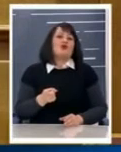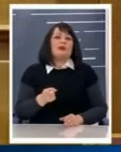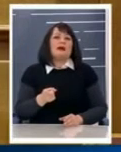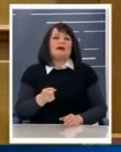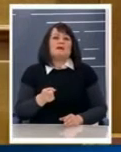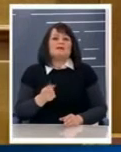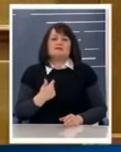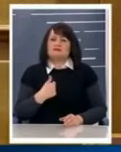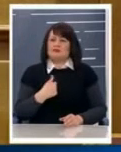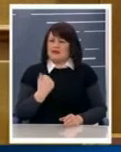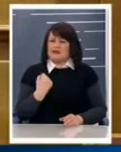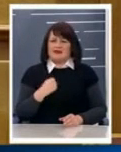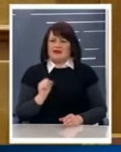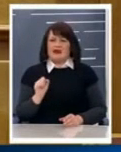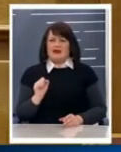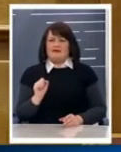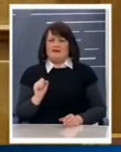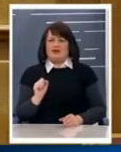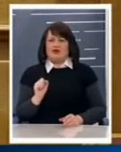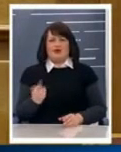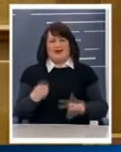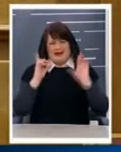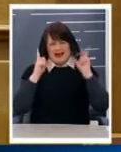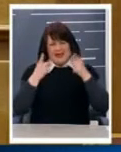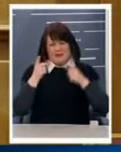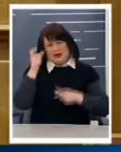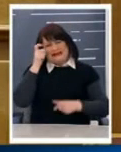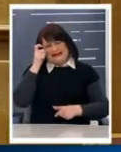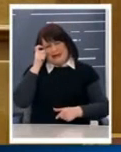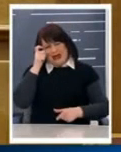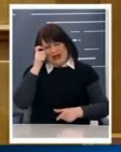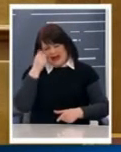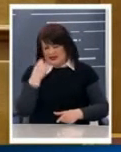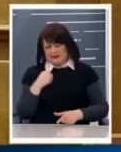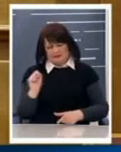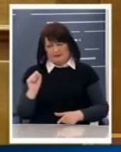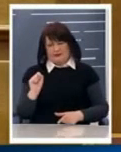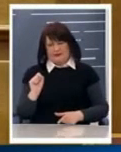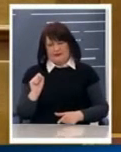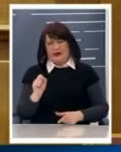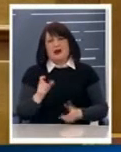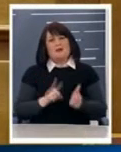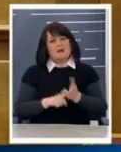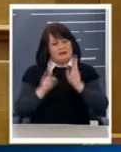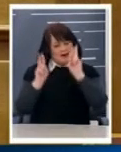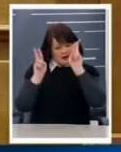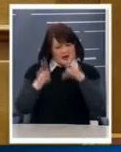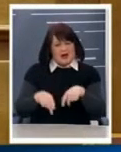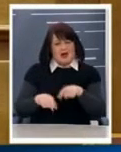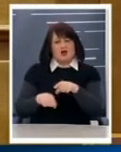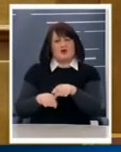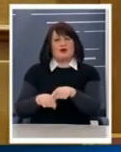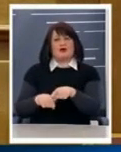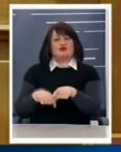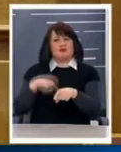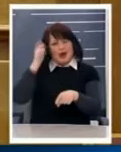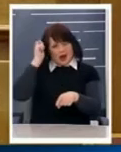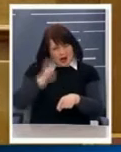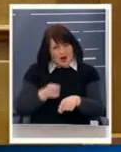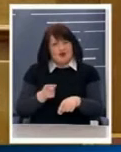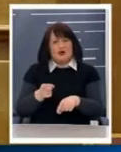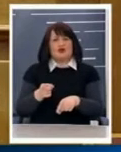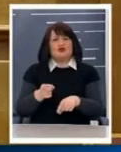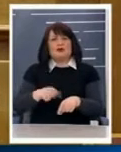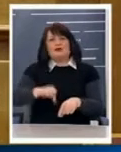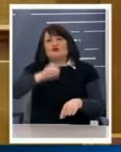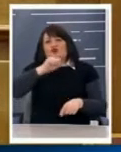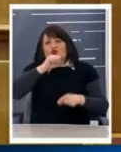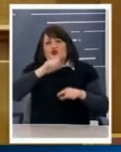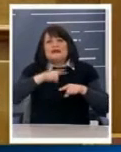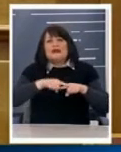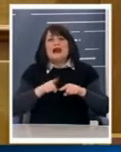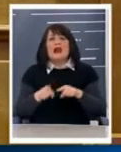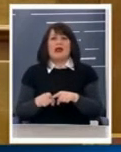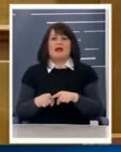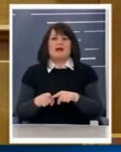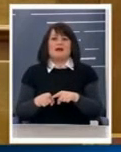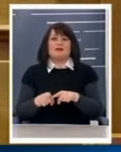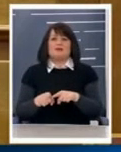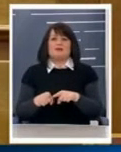διαφωνώ ιδεολογικά πλήρως με τον κύριο Σαμαρά, αλλά οφείλουμε να αναγνωρίσουμε αν ένας φερθεί πατριωτικά.